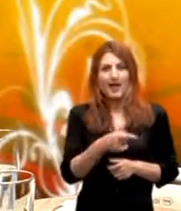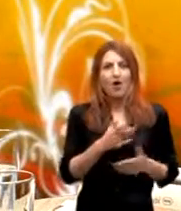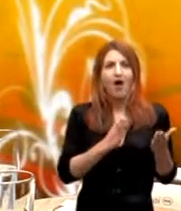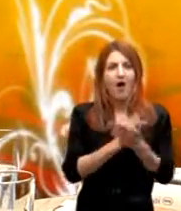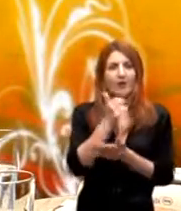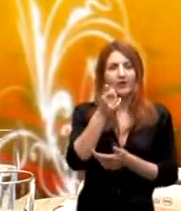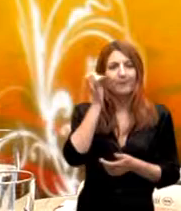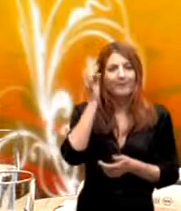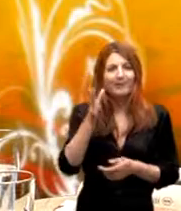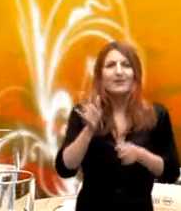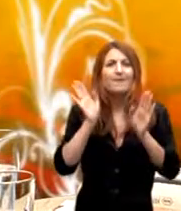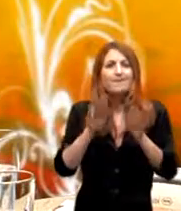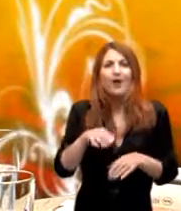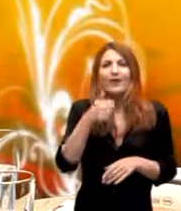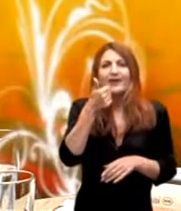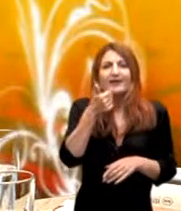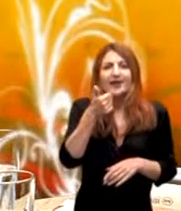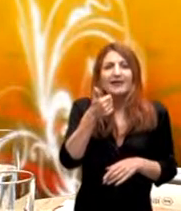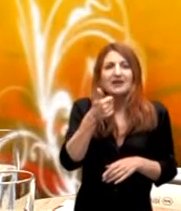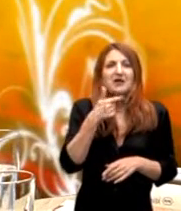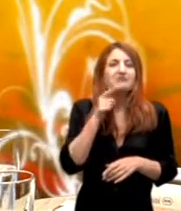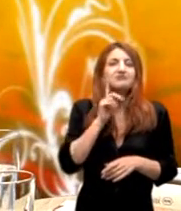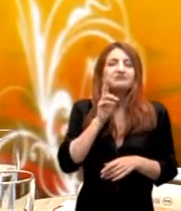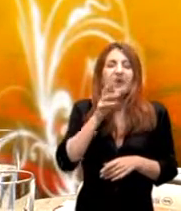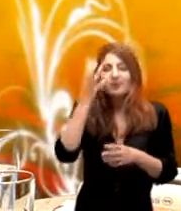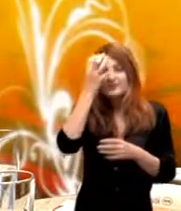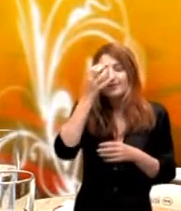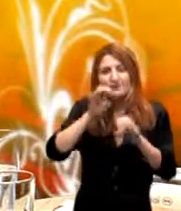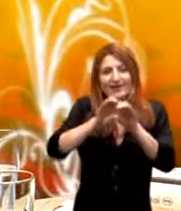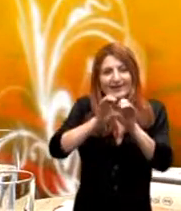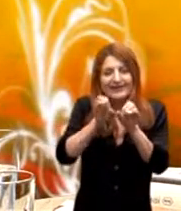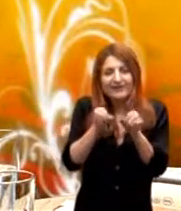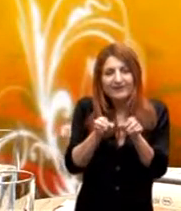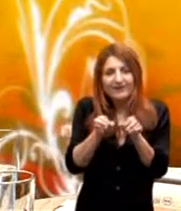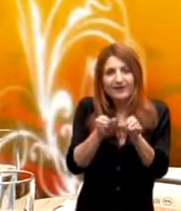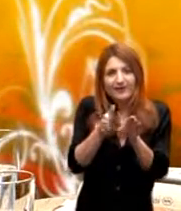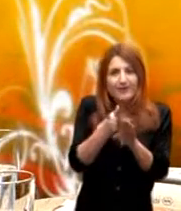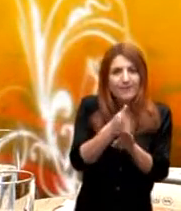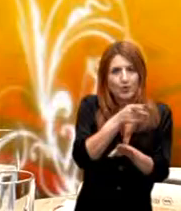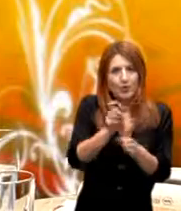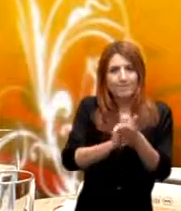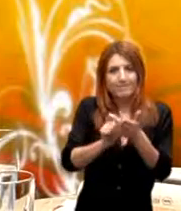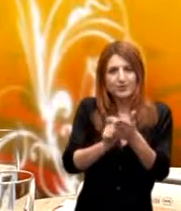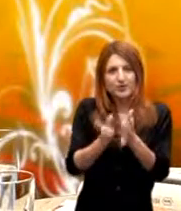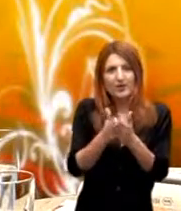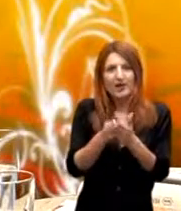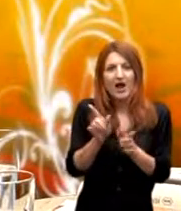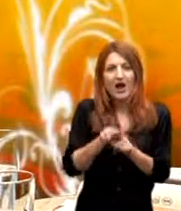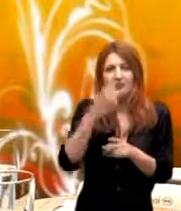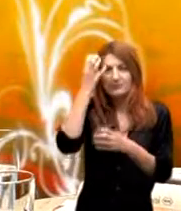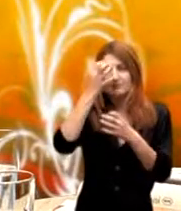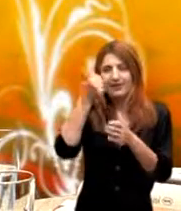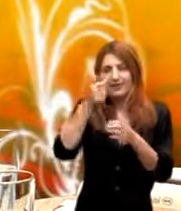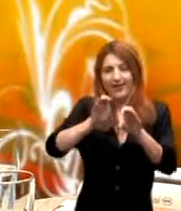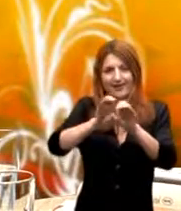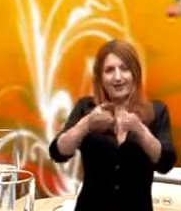dnevno samo makneš jedan zamišljeni kiflić, da, to je on napisao u ovoj knjizi. Dobro. Zamišljeni